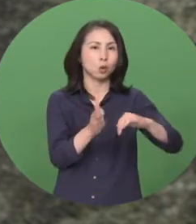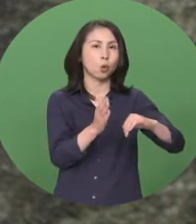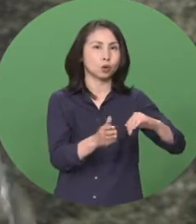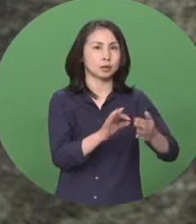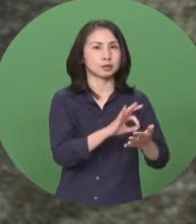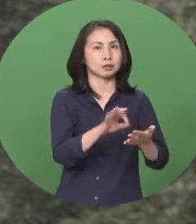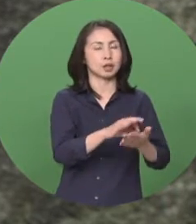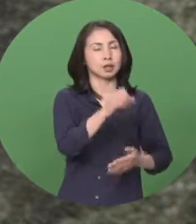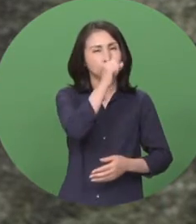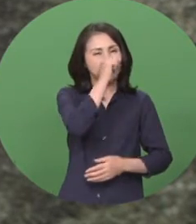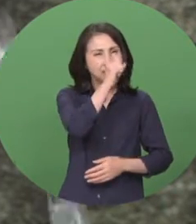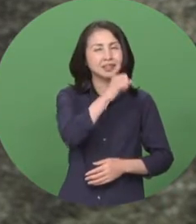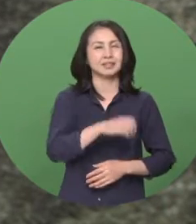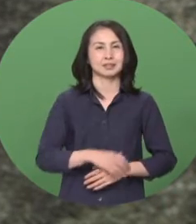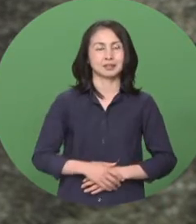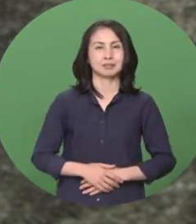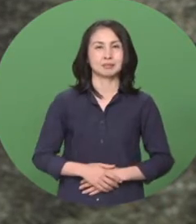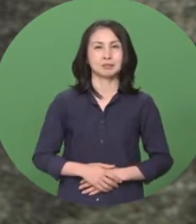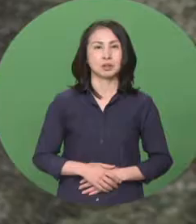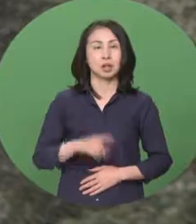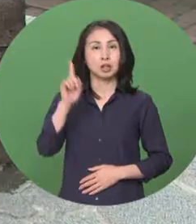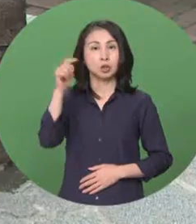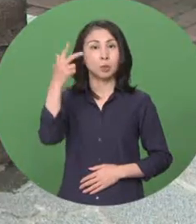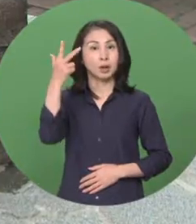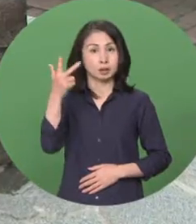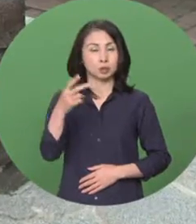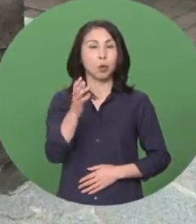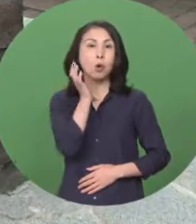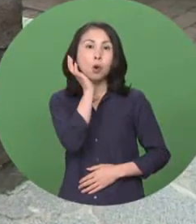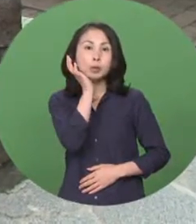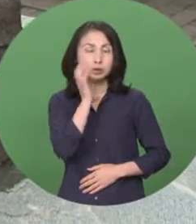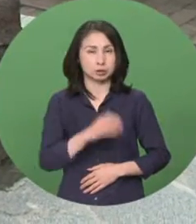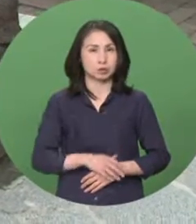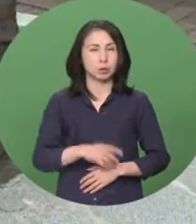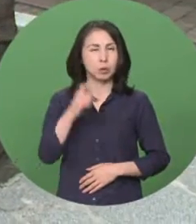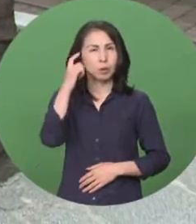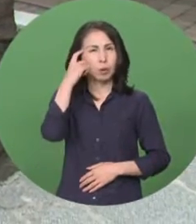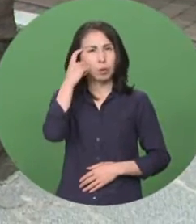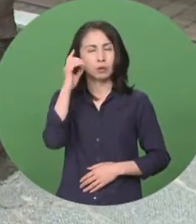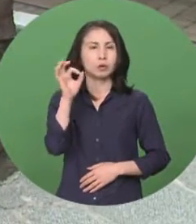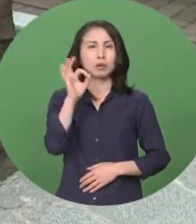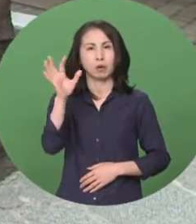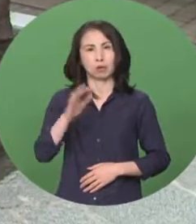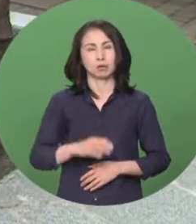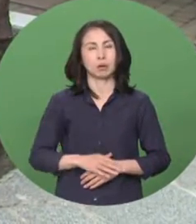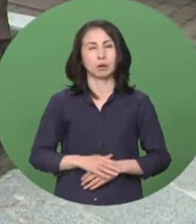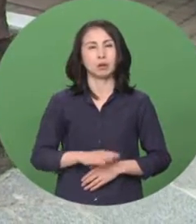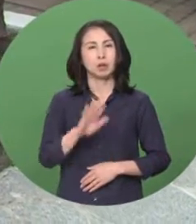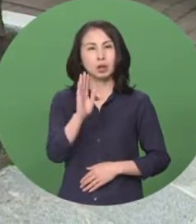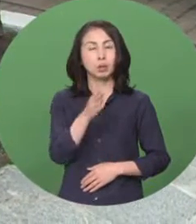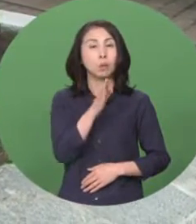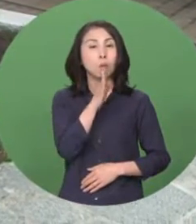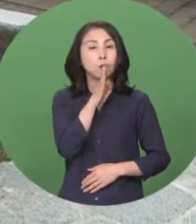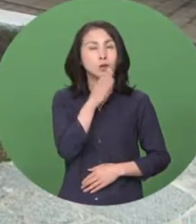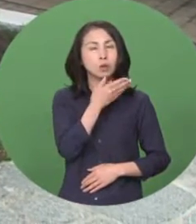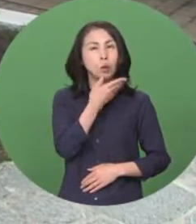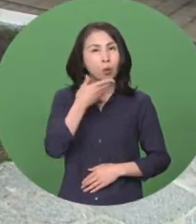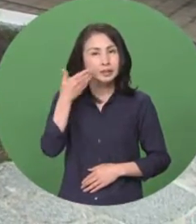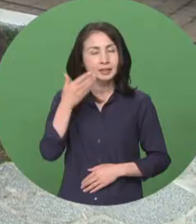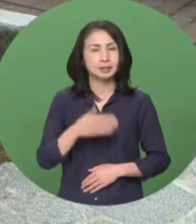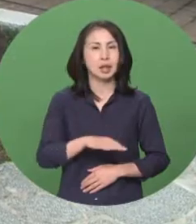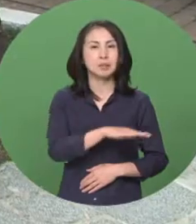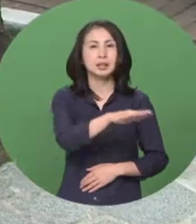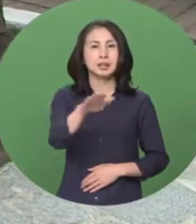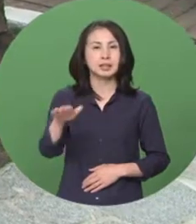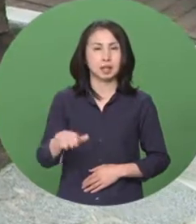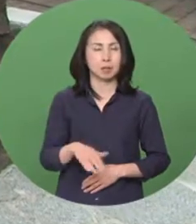もバッチグーですね。生駒市のお水意識してなかったんですけど、本当に美味しいです。で、町の皆さんも美